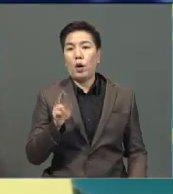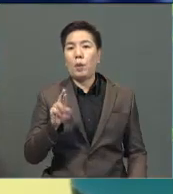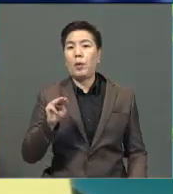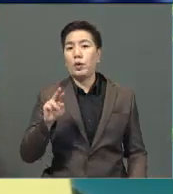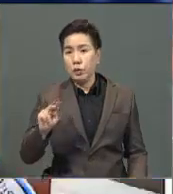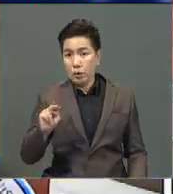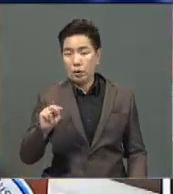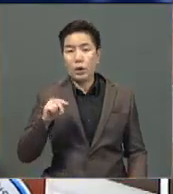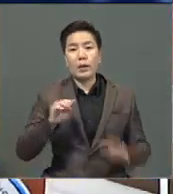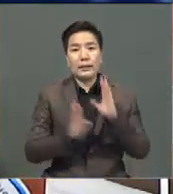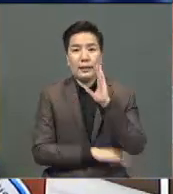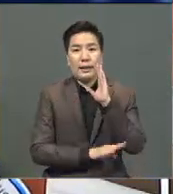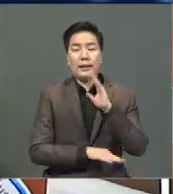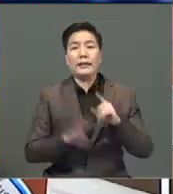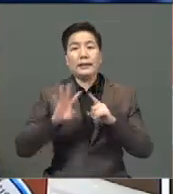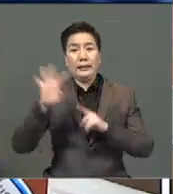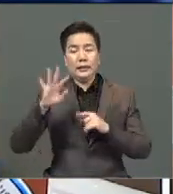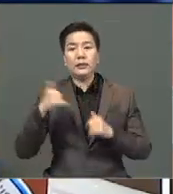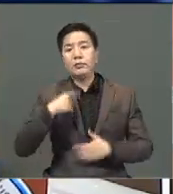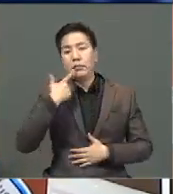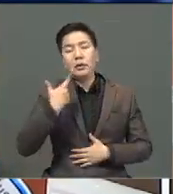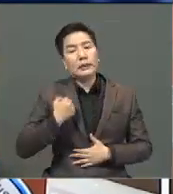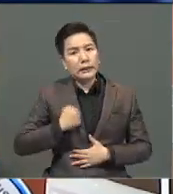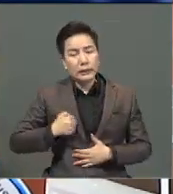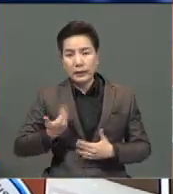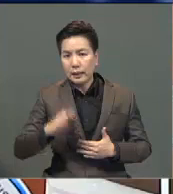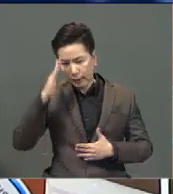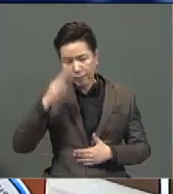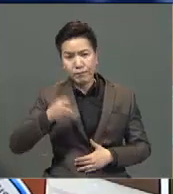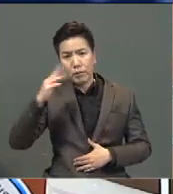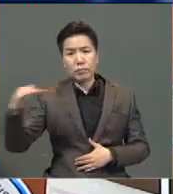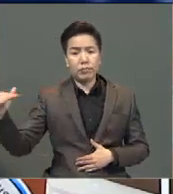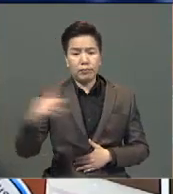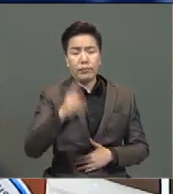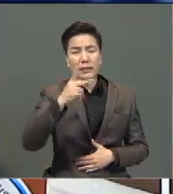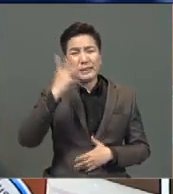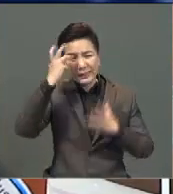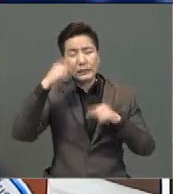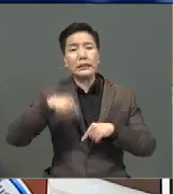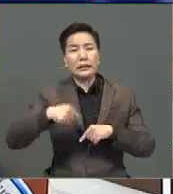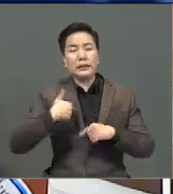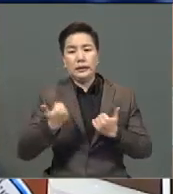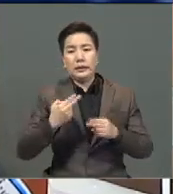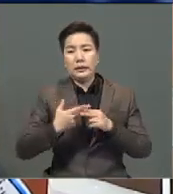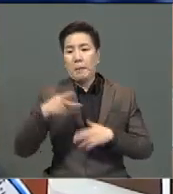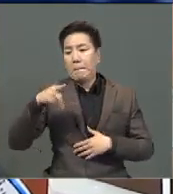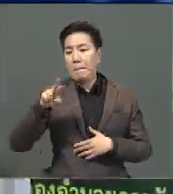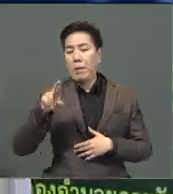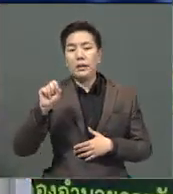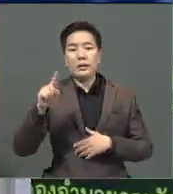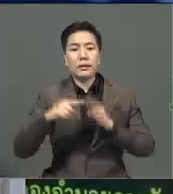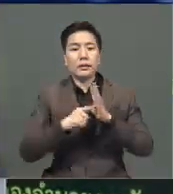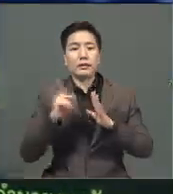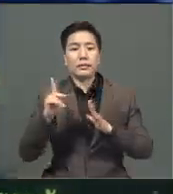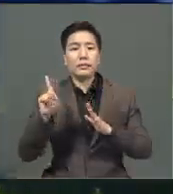รือว่ากรมน.ภาค4ส่วนหน้าก็แถลงเสียใจกับเหตุการณ์ที่เกิดขึ้นหลังจากที่พลโทพรศักดิ์